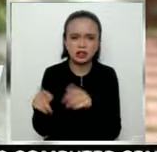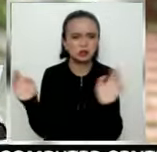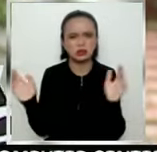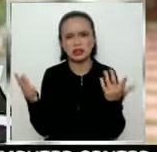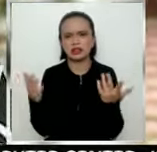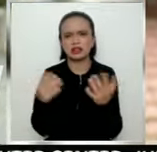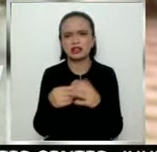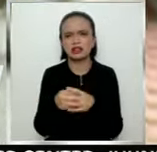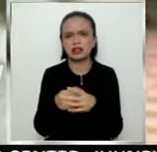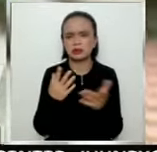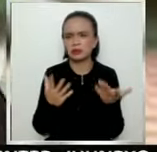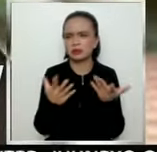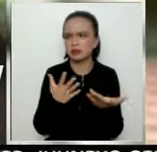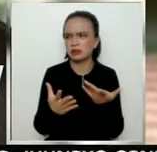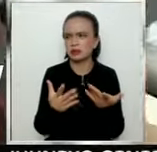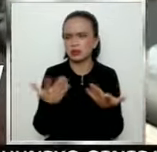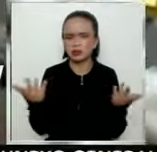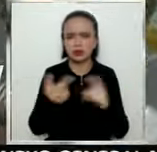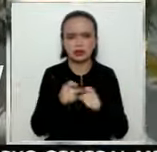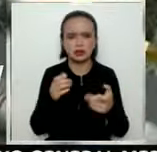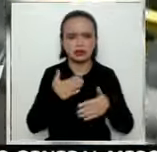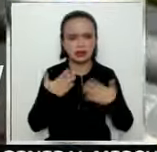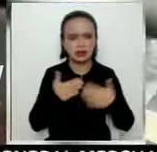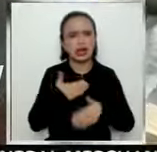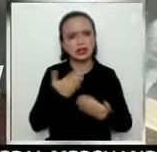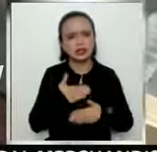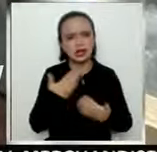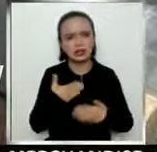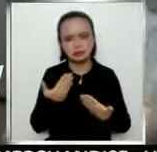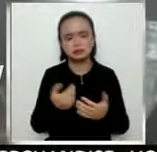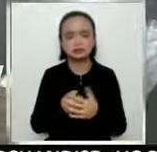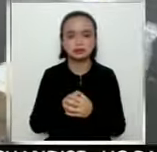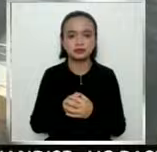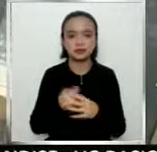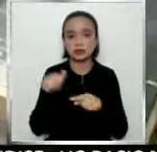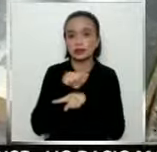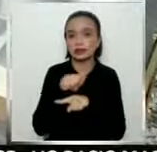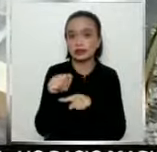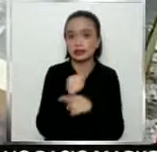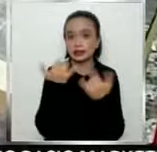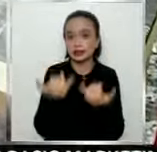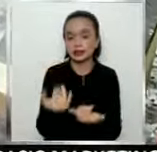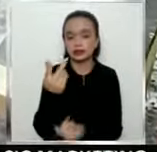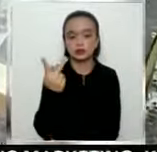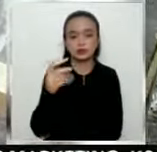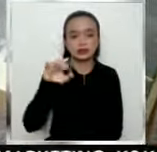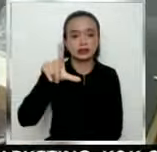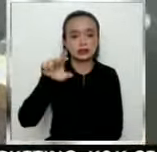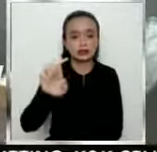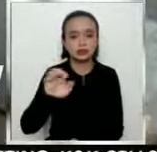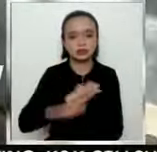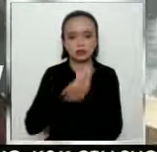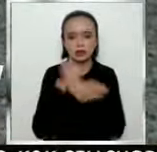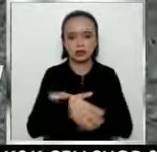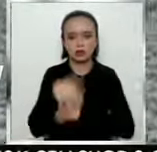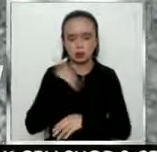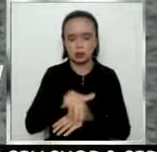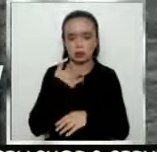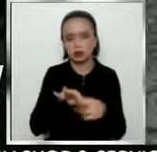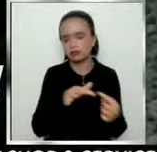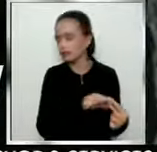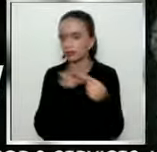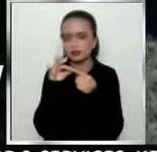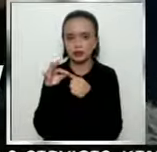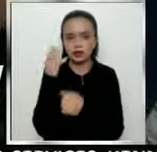place na magiging masaya ako after. Ang training ngayong araw ni Kylie naging extra special dahil bukod